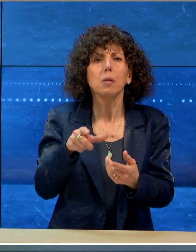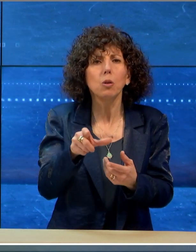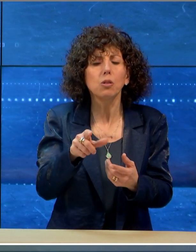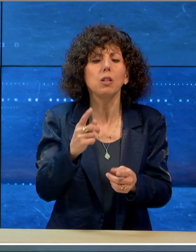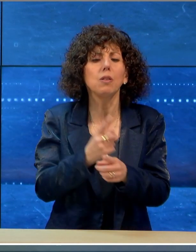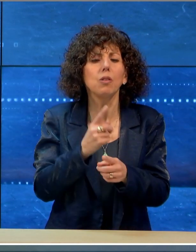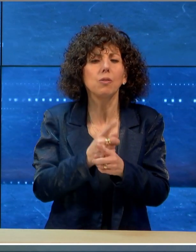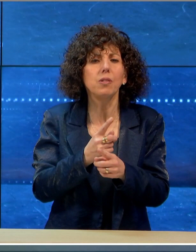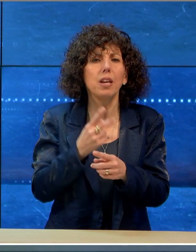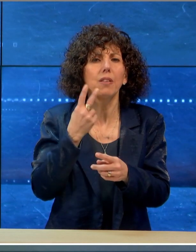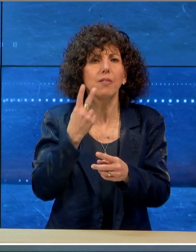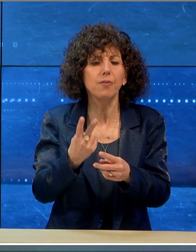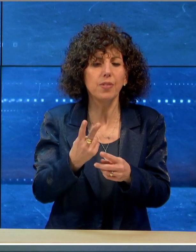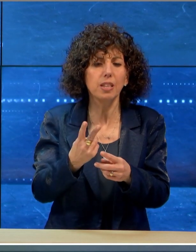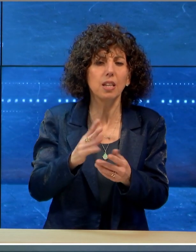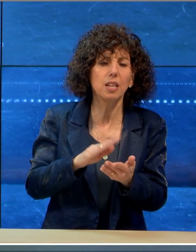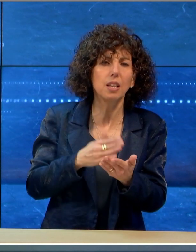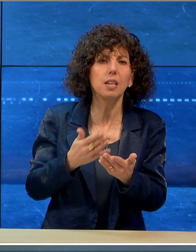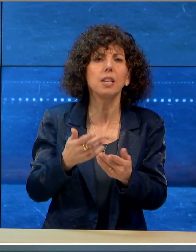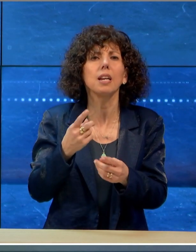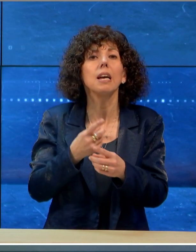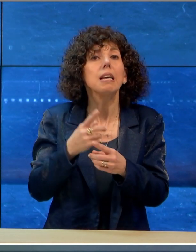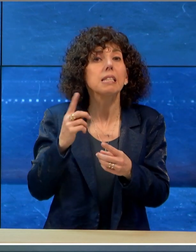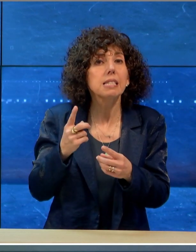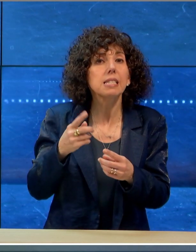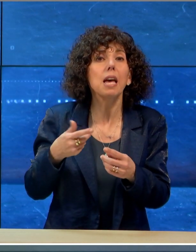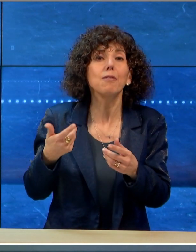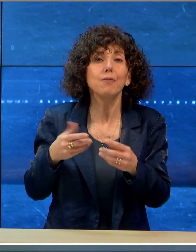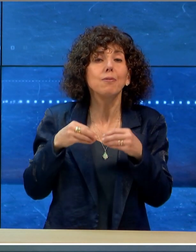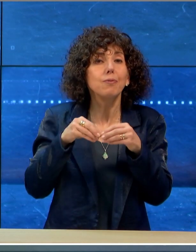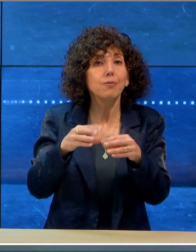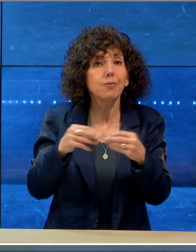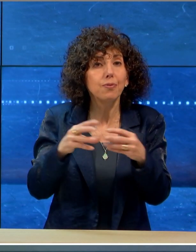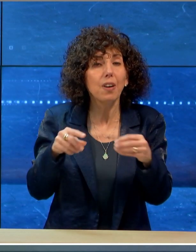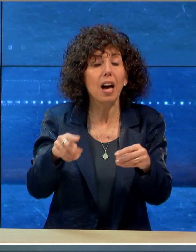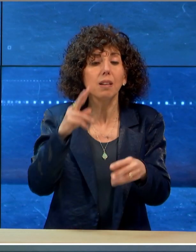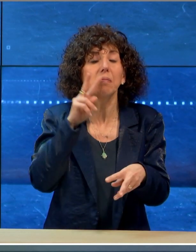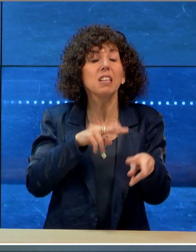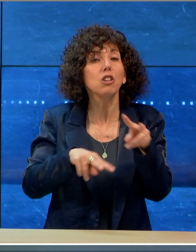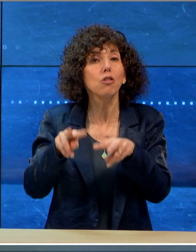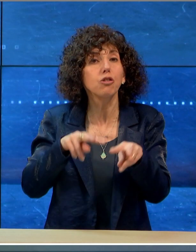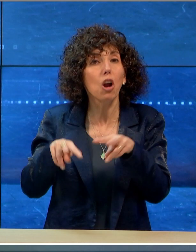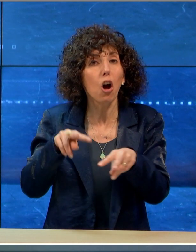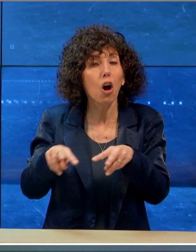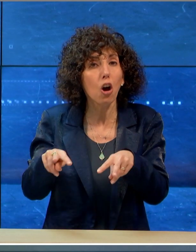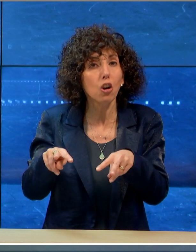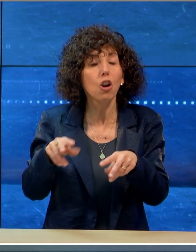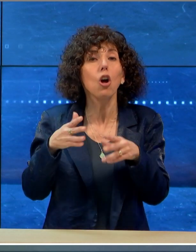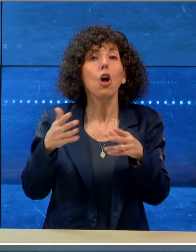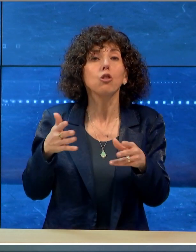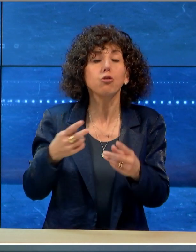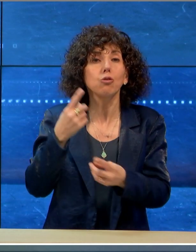valutare se sussistano i requisiti per disporre un'ispezione sull'eventuale